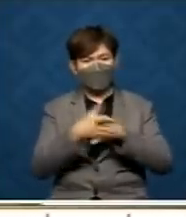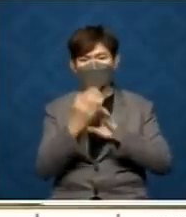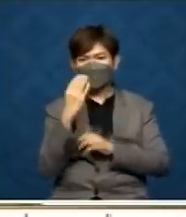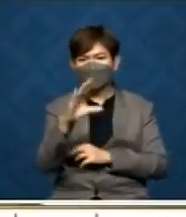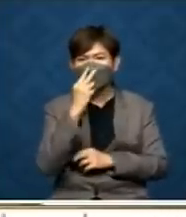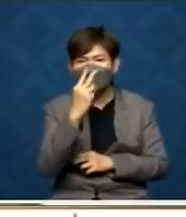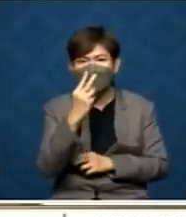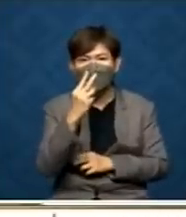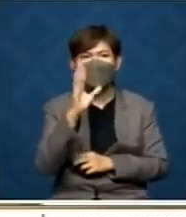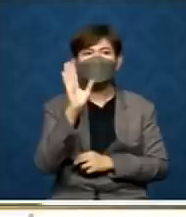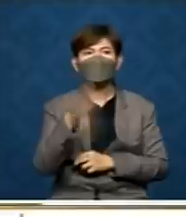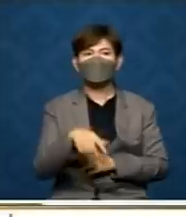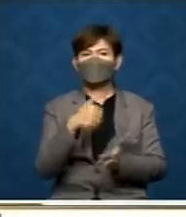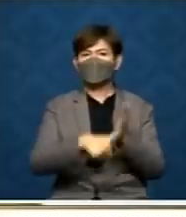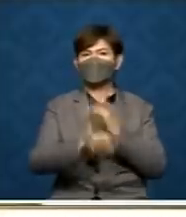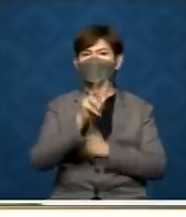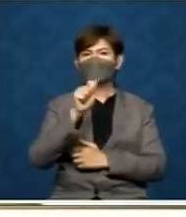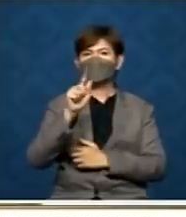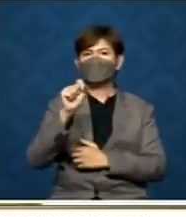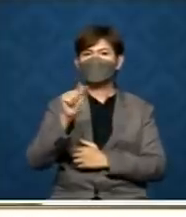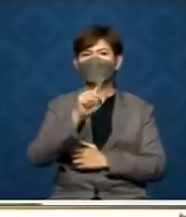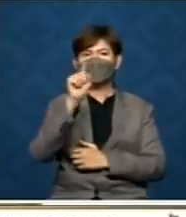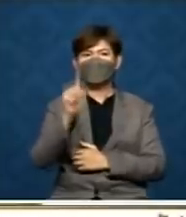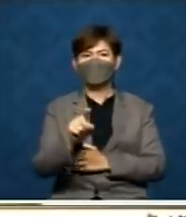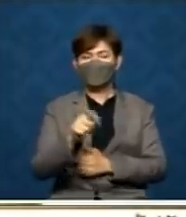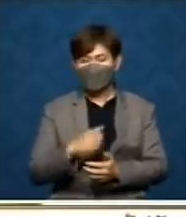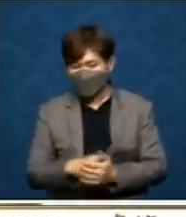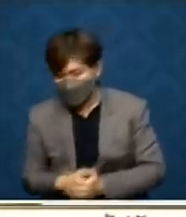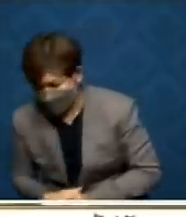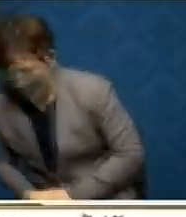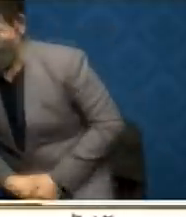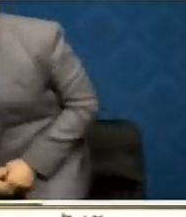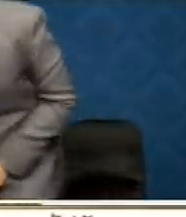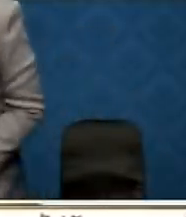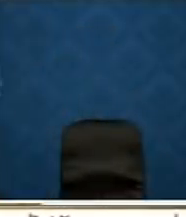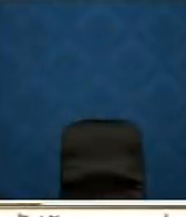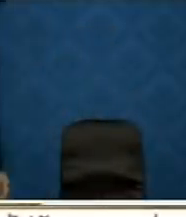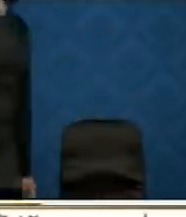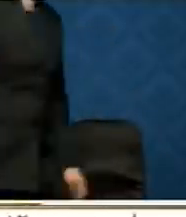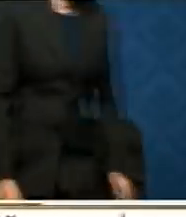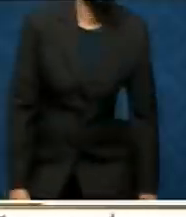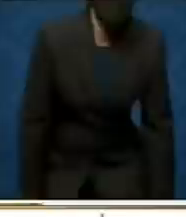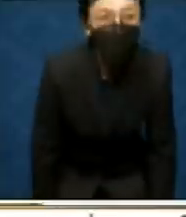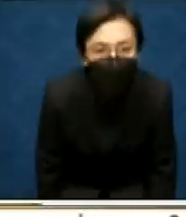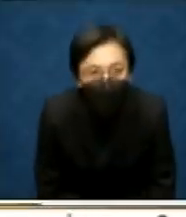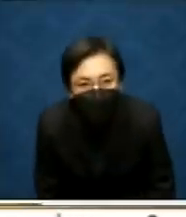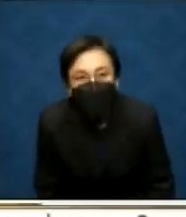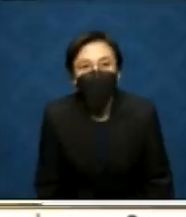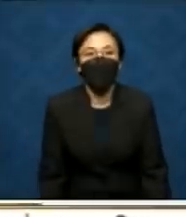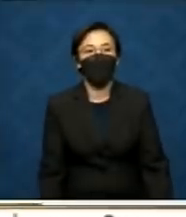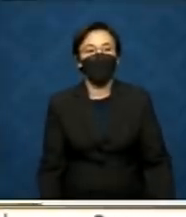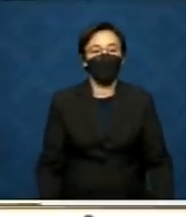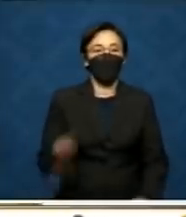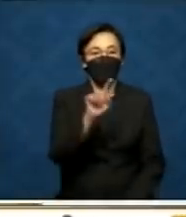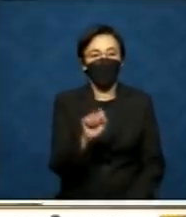นี่แบตแป๊บเลยอาชิรเวทย์เสียภาษีโอ้นี่จับได้ไล่ทัน